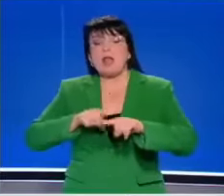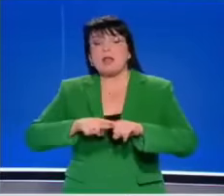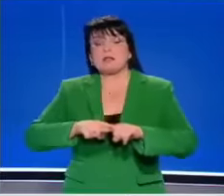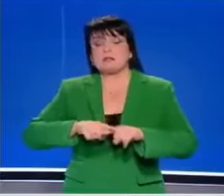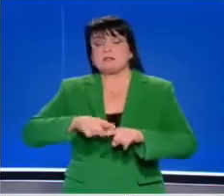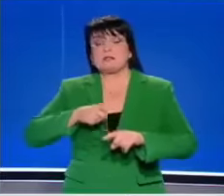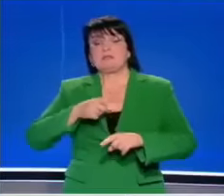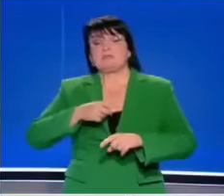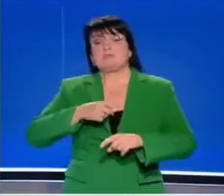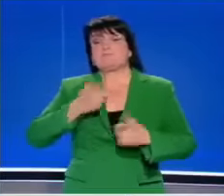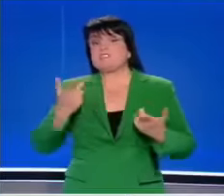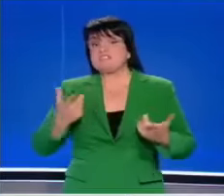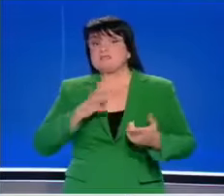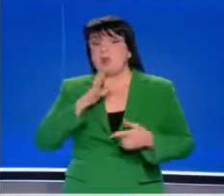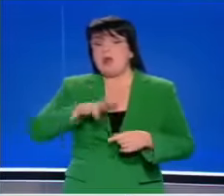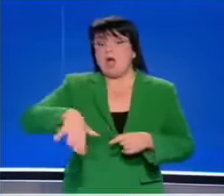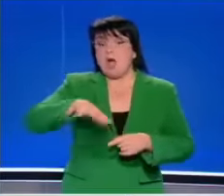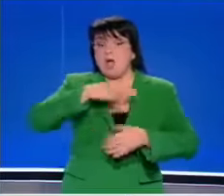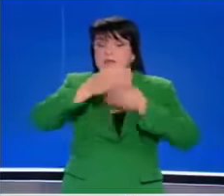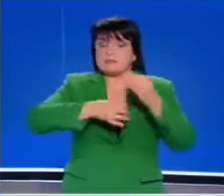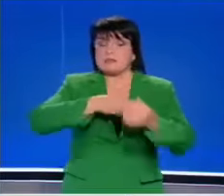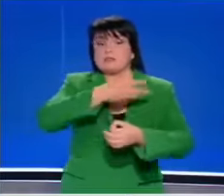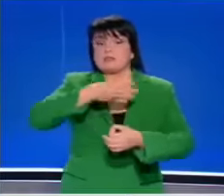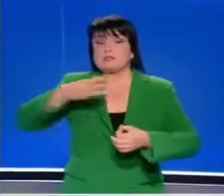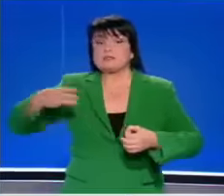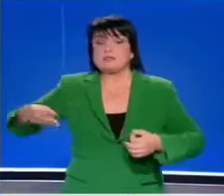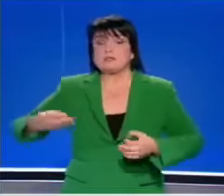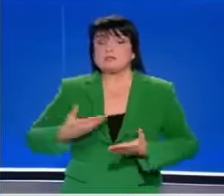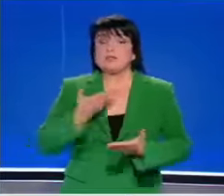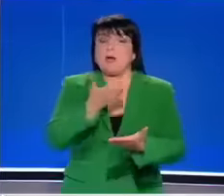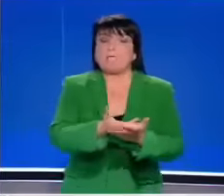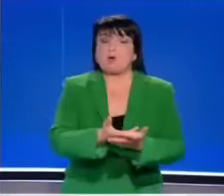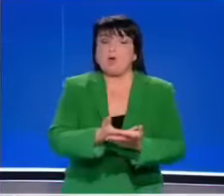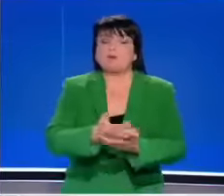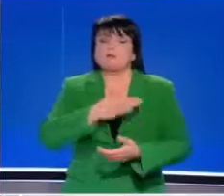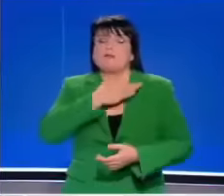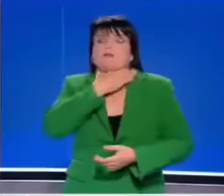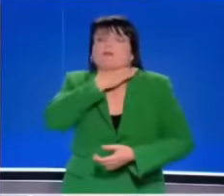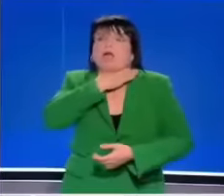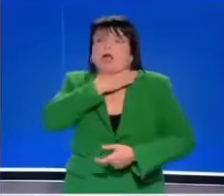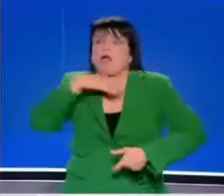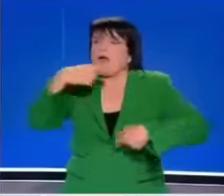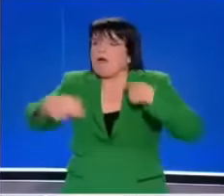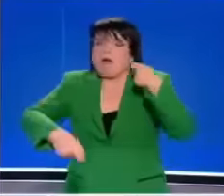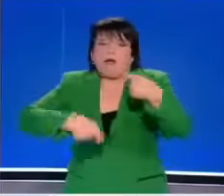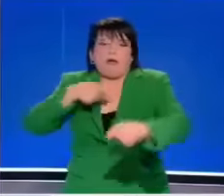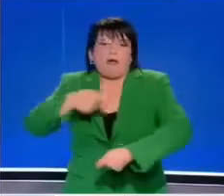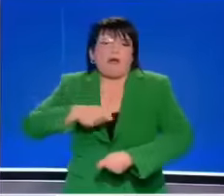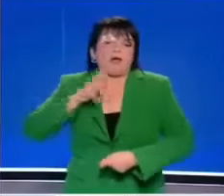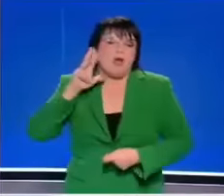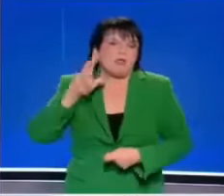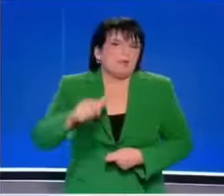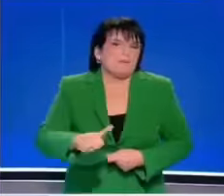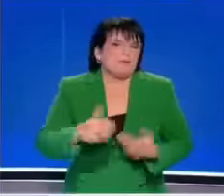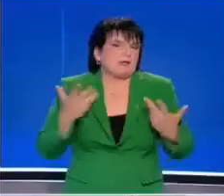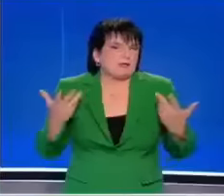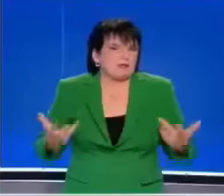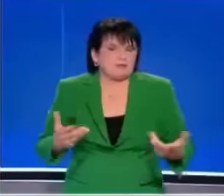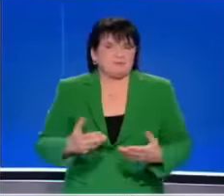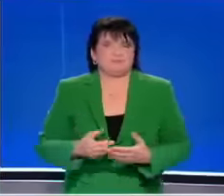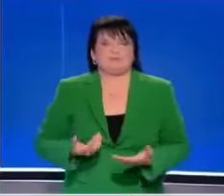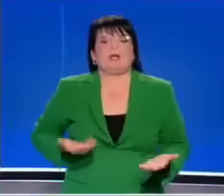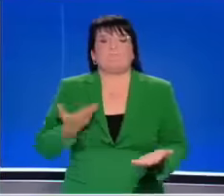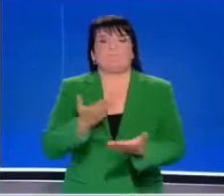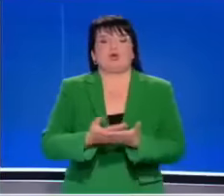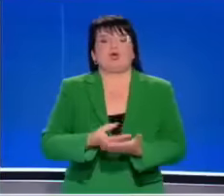πρόταση του συριζα προκειμένου να αντιμετωπιστεί αυτός ο βραχνάς αυτή η θηλιά στο λαιμό των νοικοκυριών με απλά λόγια η πρόταση